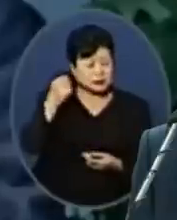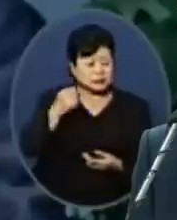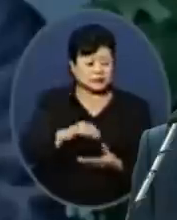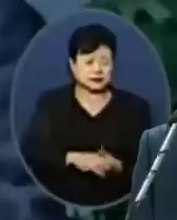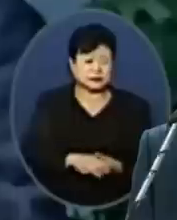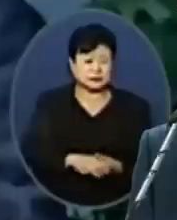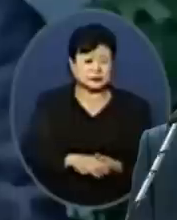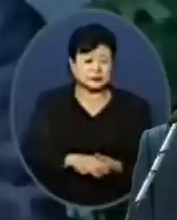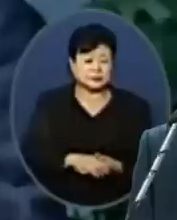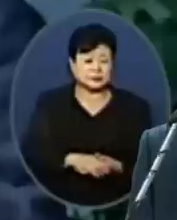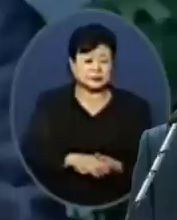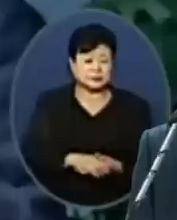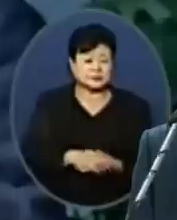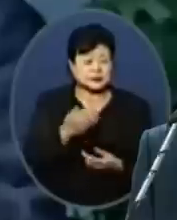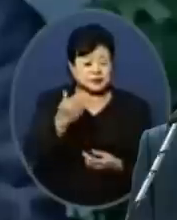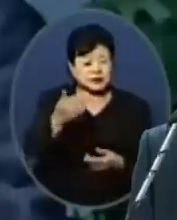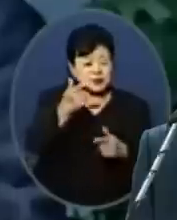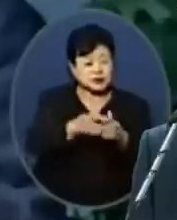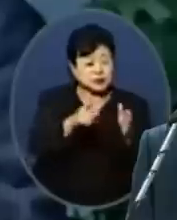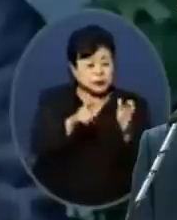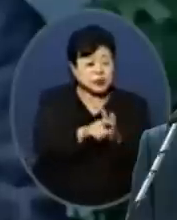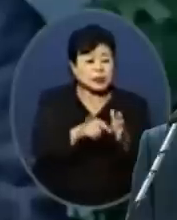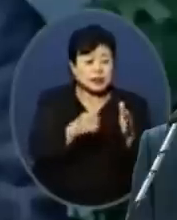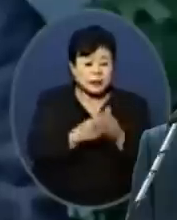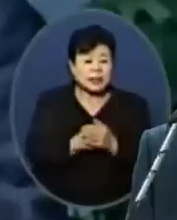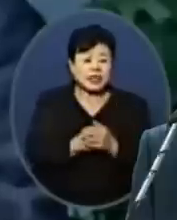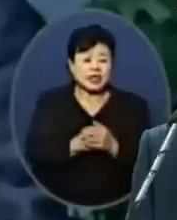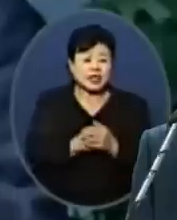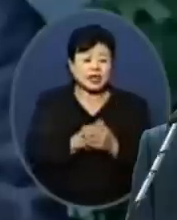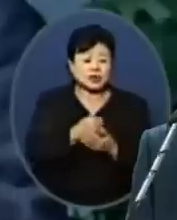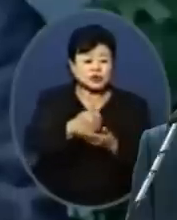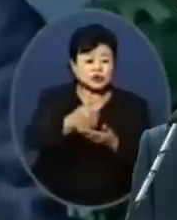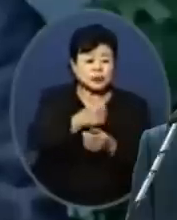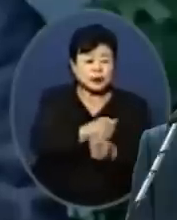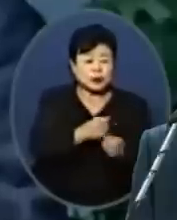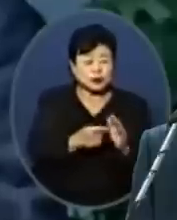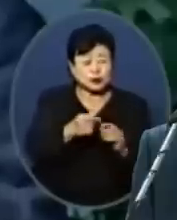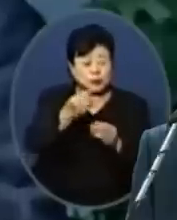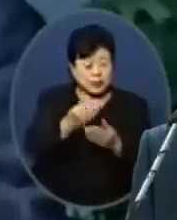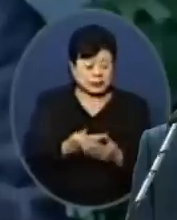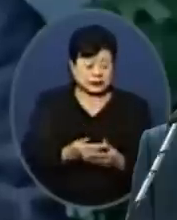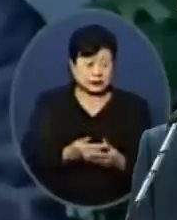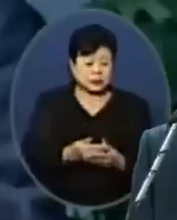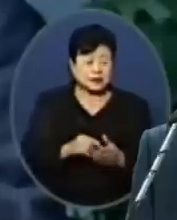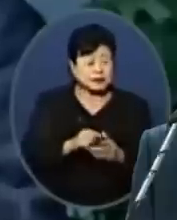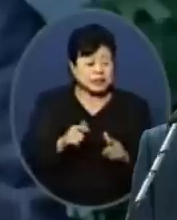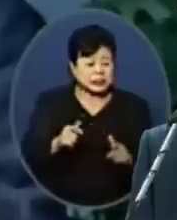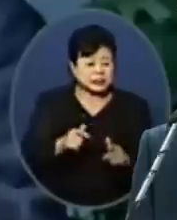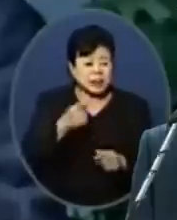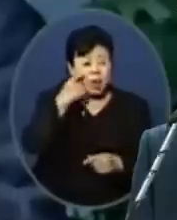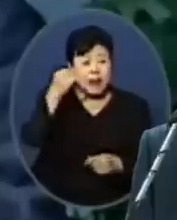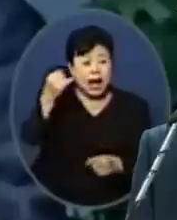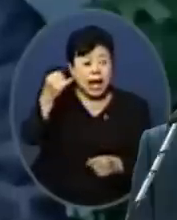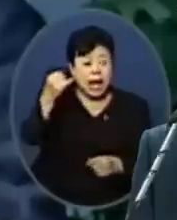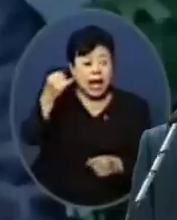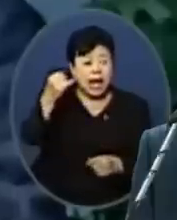말은 당신은 예수 믿었으니 주님의 공로로 구원을 받았지만 안 믿은 당신은